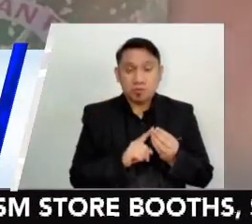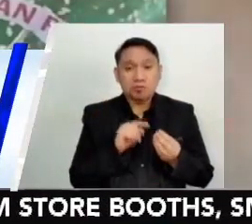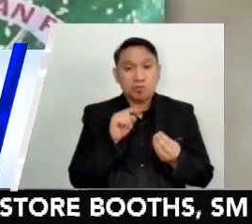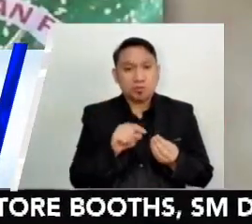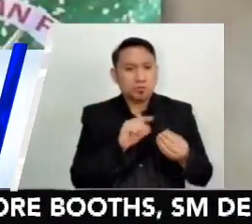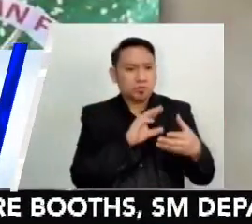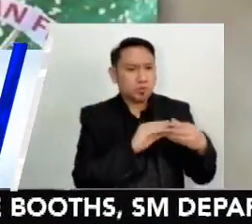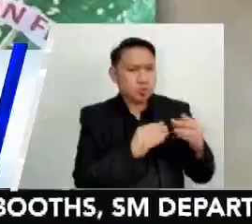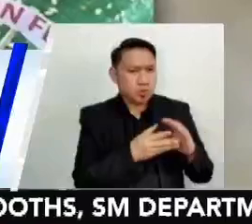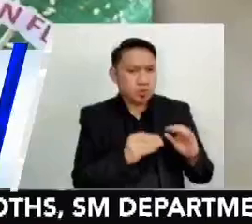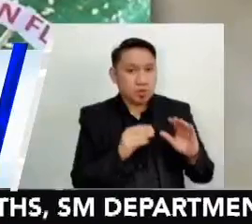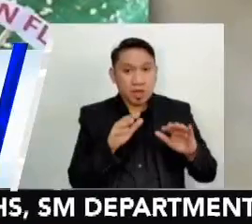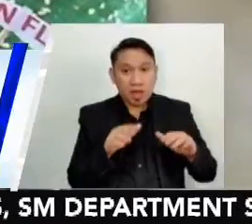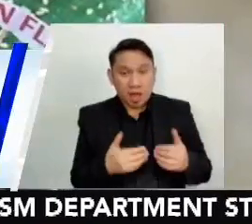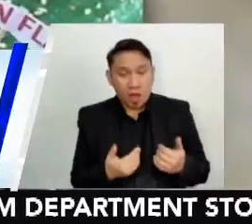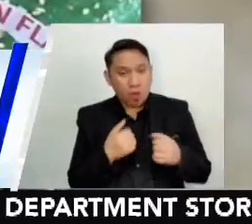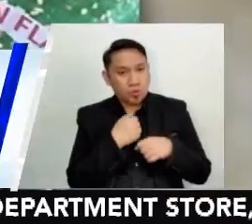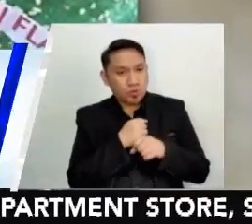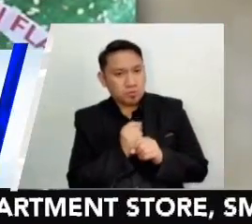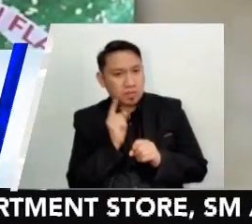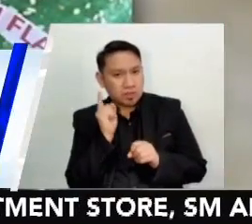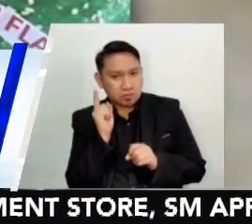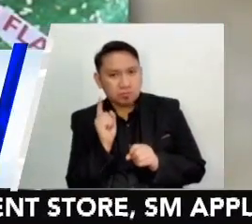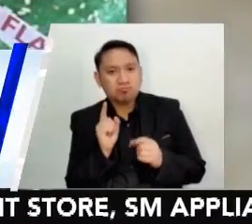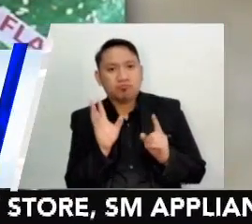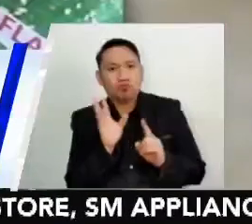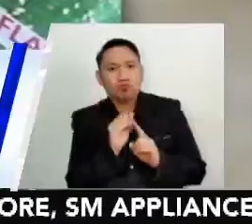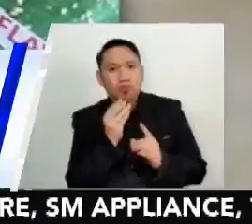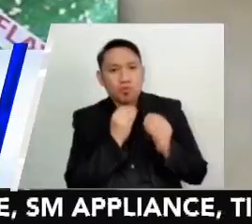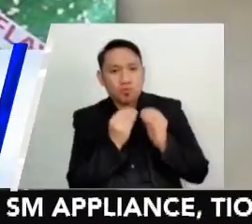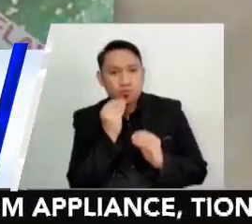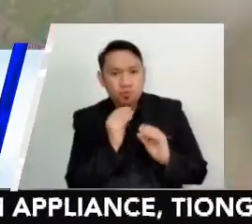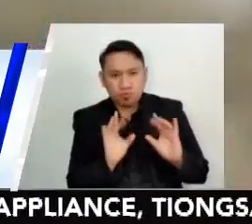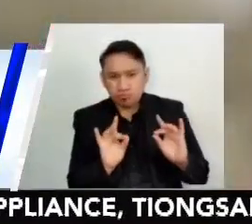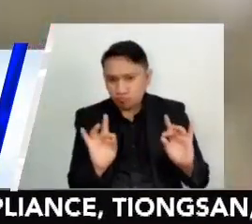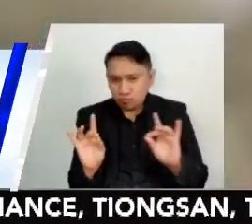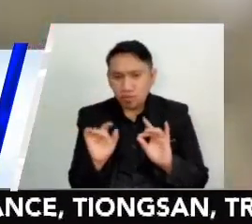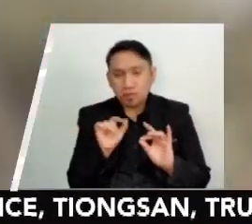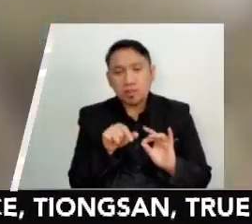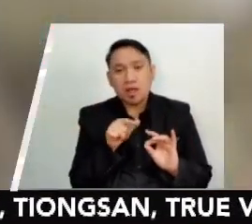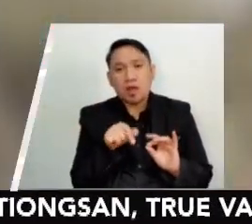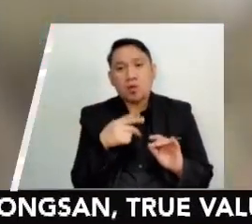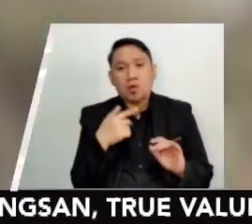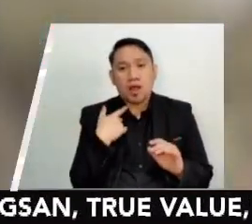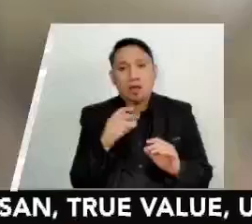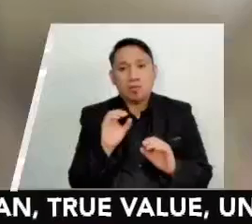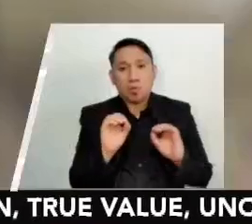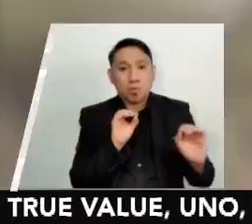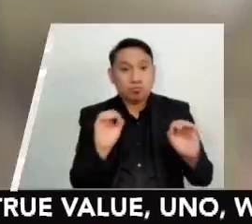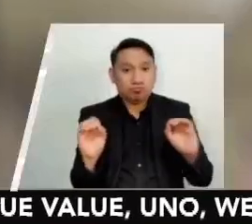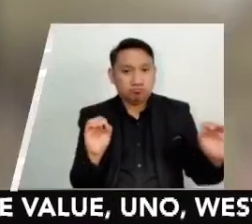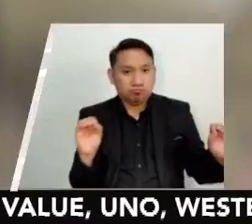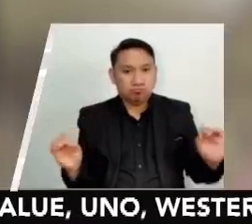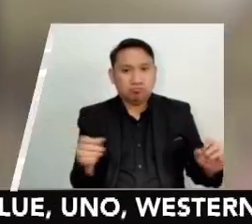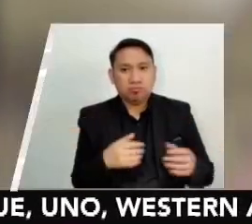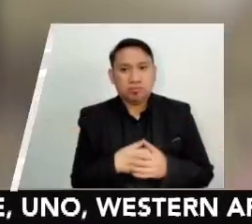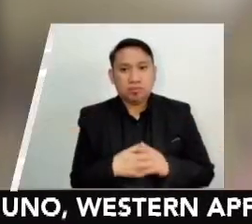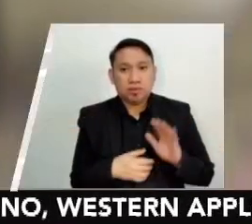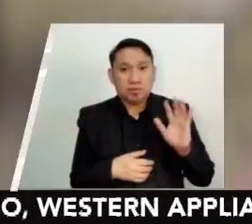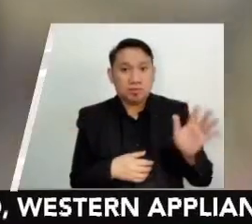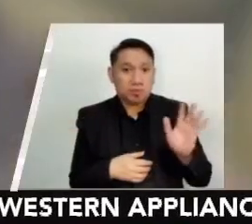ng Linubian. Nagpasiklaban sa paggawa ng kani-kanilang bersyon ng Linubian ang halos 50